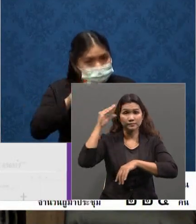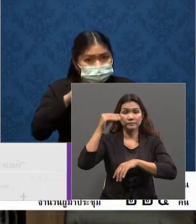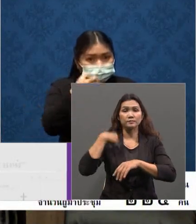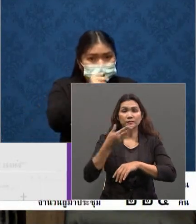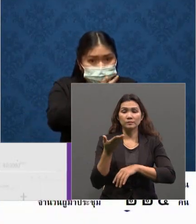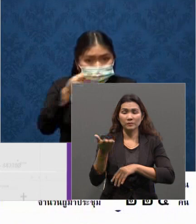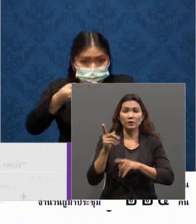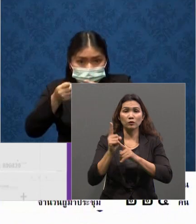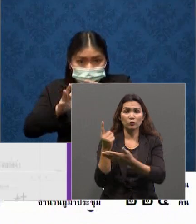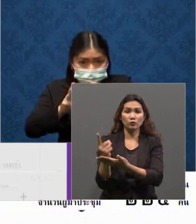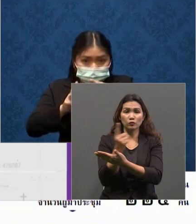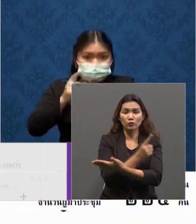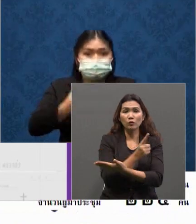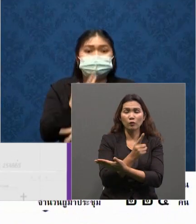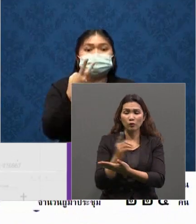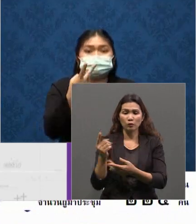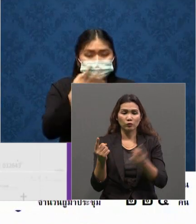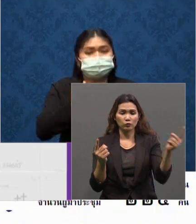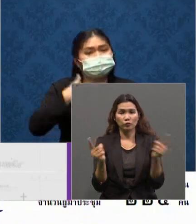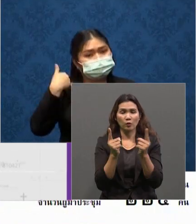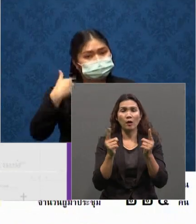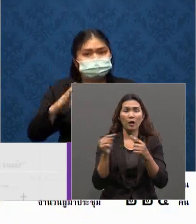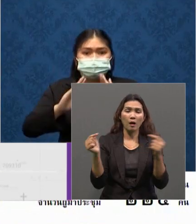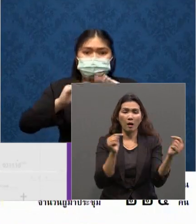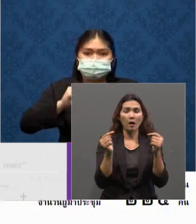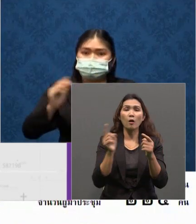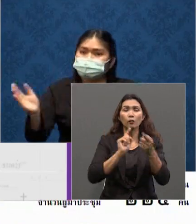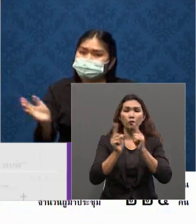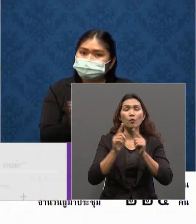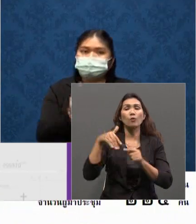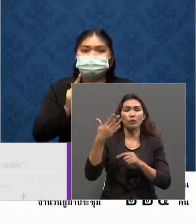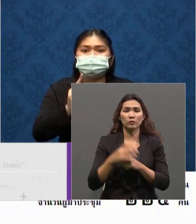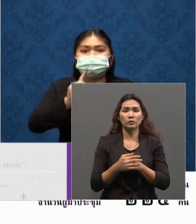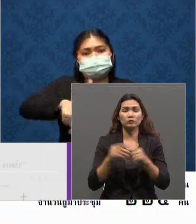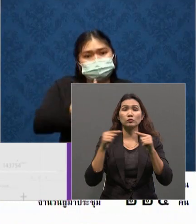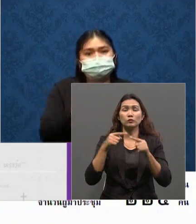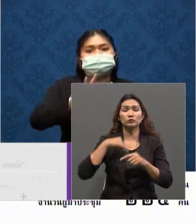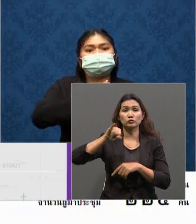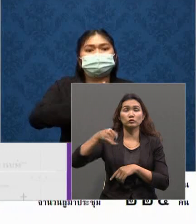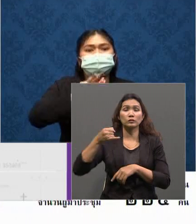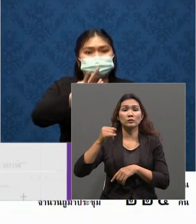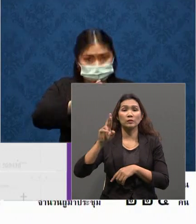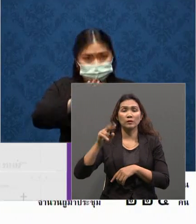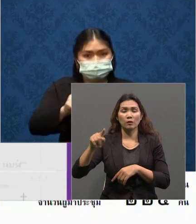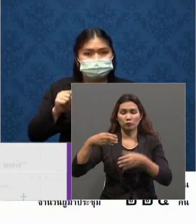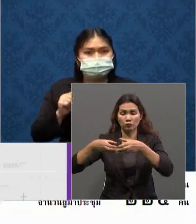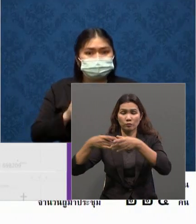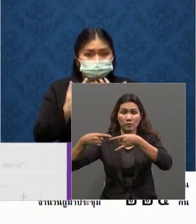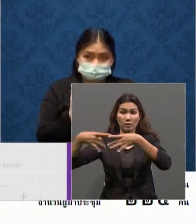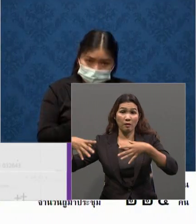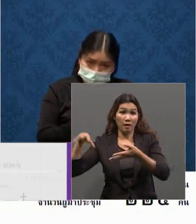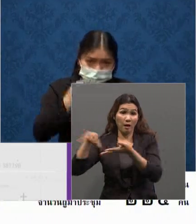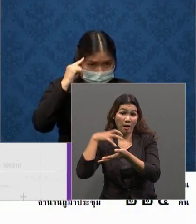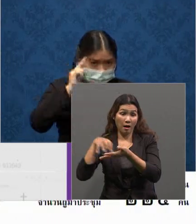แทนวิป2ฝ่ายชี้แจงต่อที่ประชุมก่อนนะคะซึ่งนายจุลพันธ์อมรพิวัฒน์จากวิปฝ่ายค้านก็ชี้แจงว่